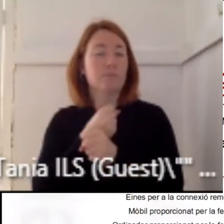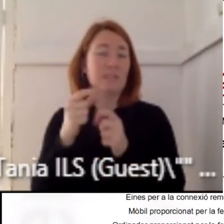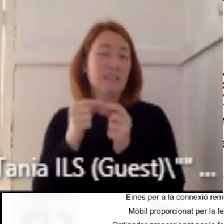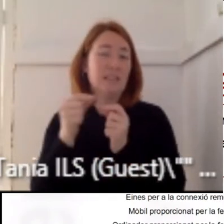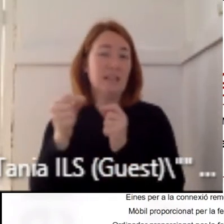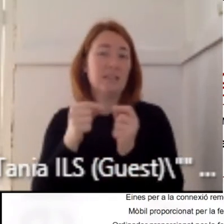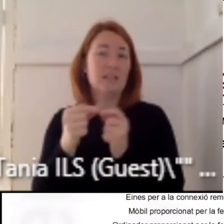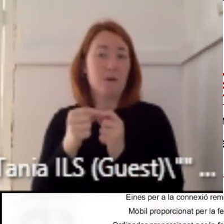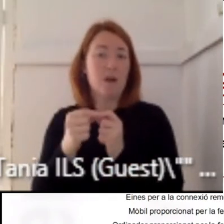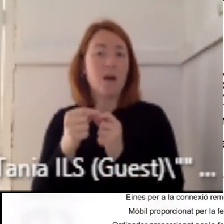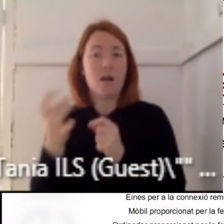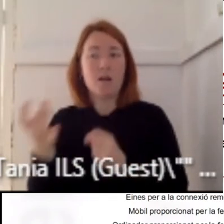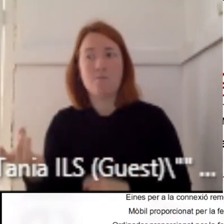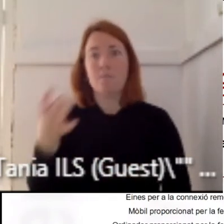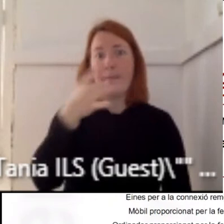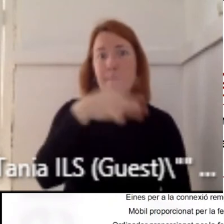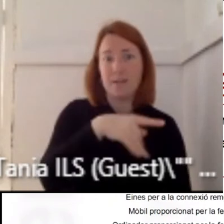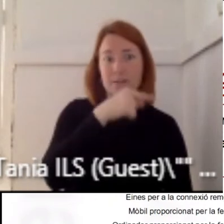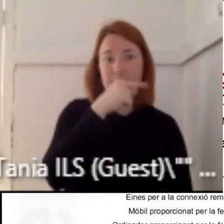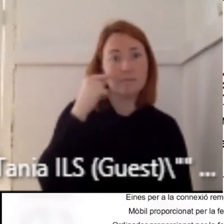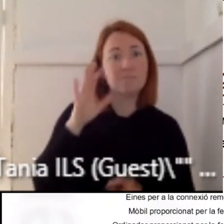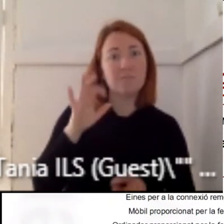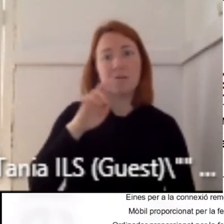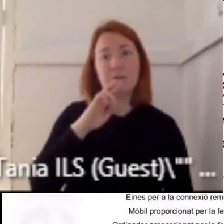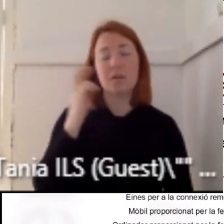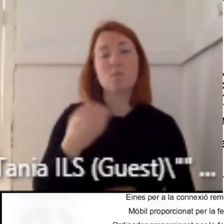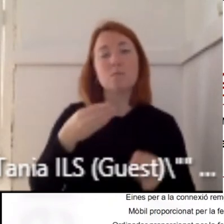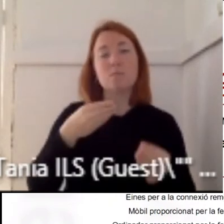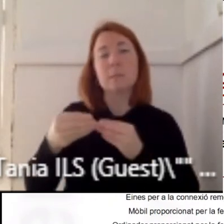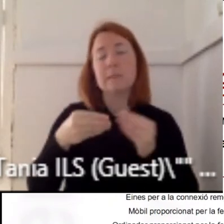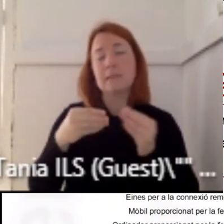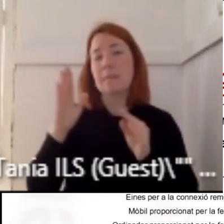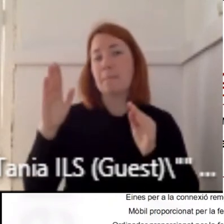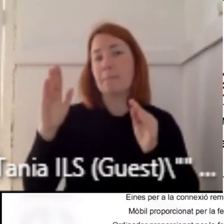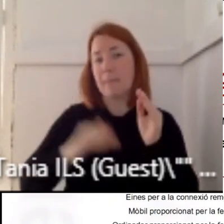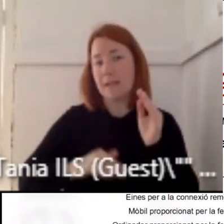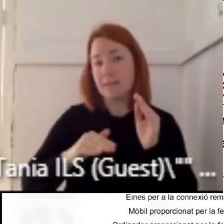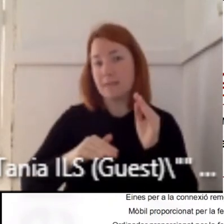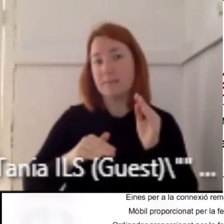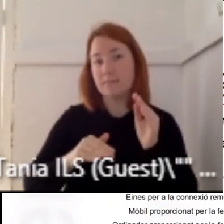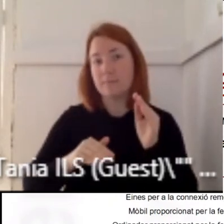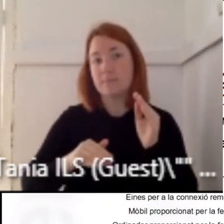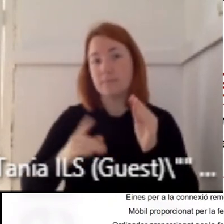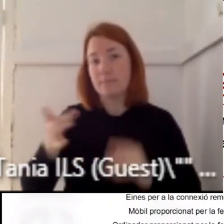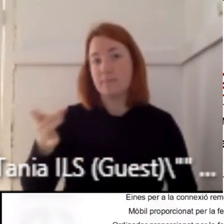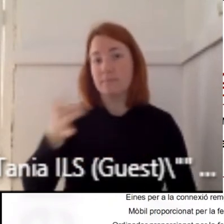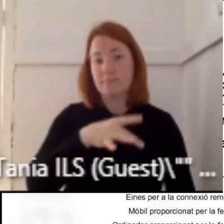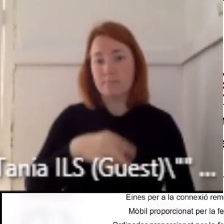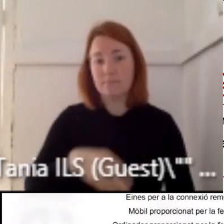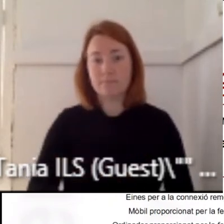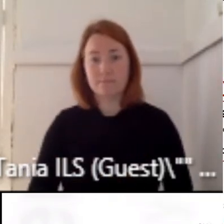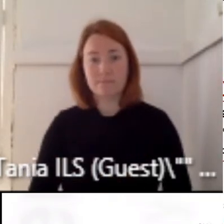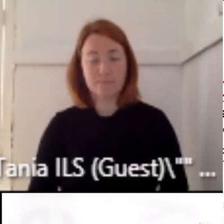canvi amb menys recursos materials proporcionats per les seves empreses.